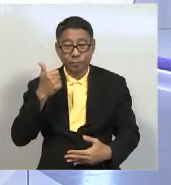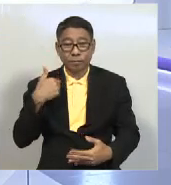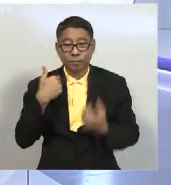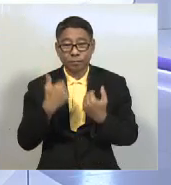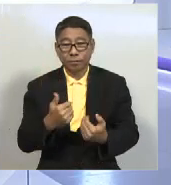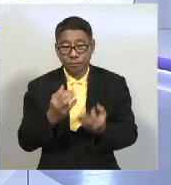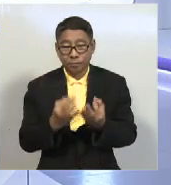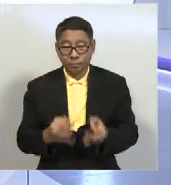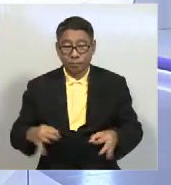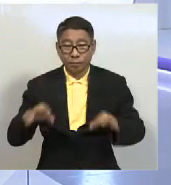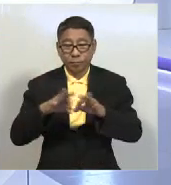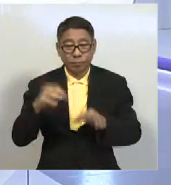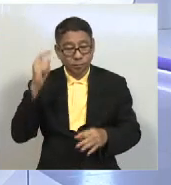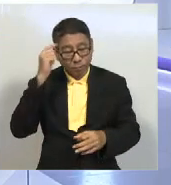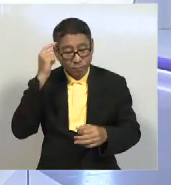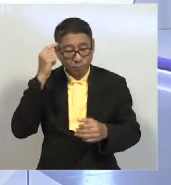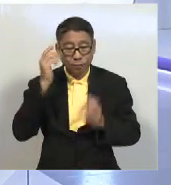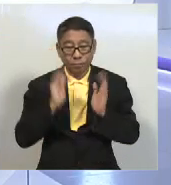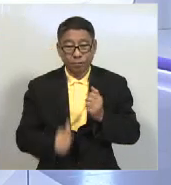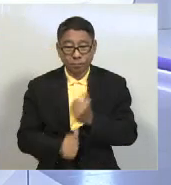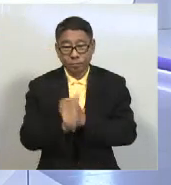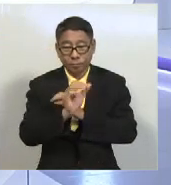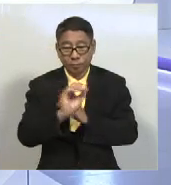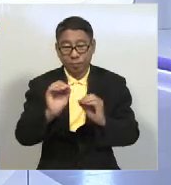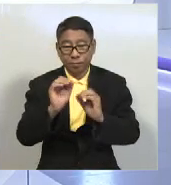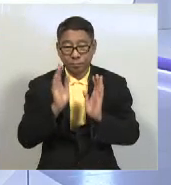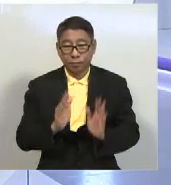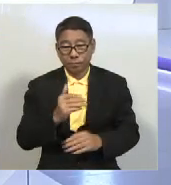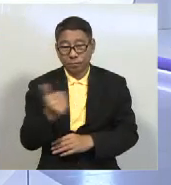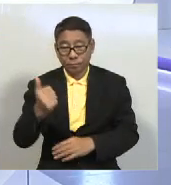ครับ ใช่ค่ะก็ต้องคำนึงถึงความปลอดภัยของผู้ป่วยที่เขาเข้ารับการรักษารายอื่นๆด้วยนะคะ